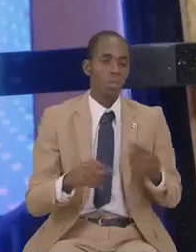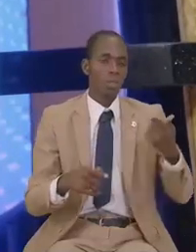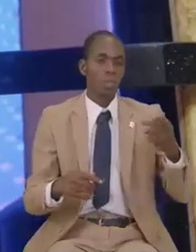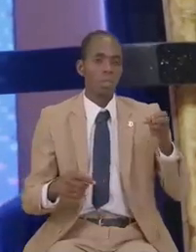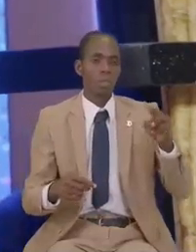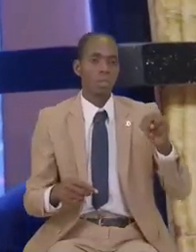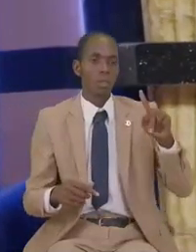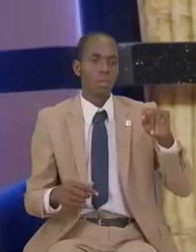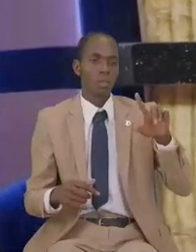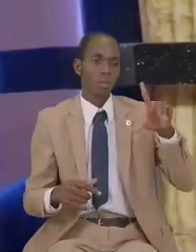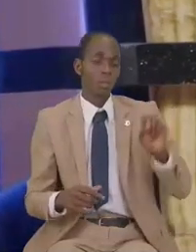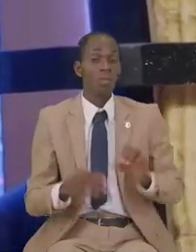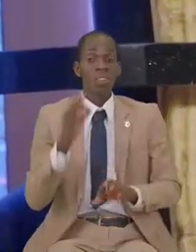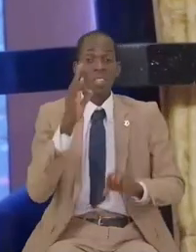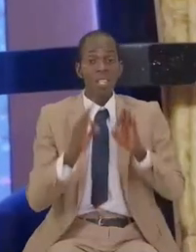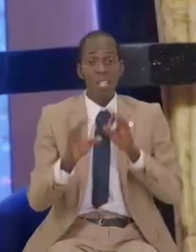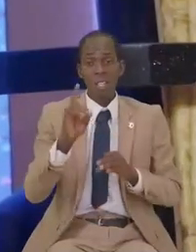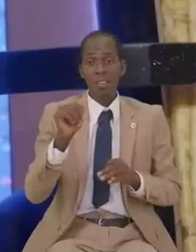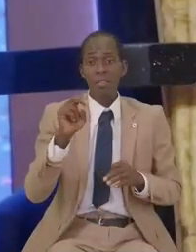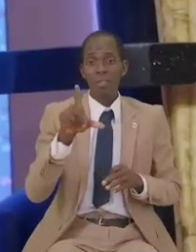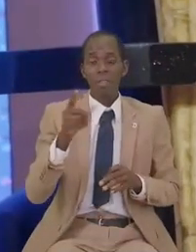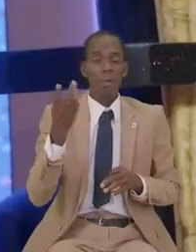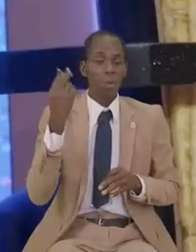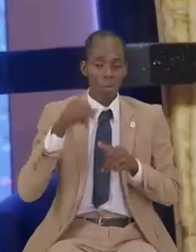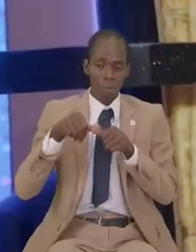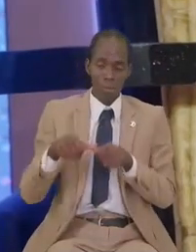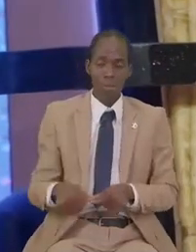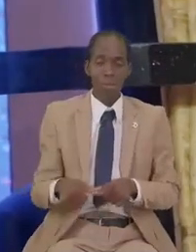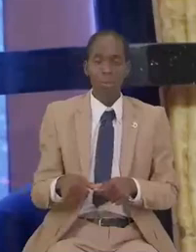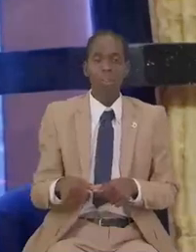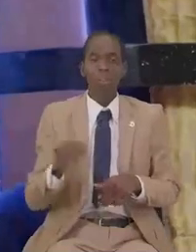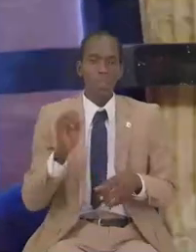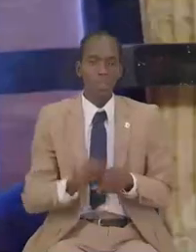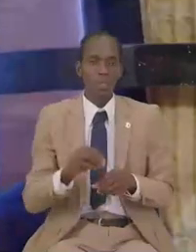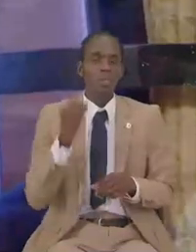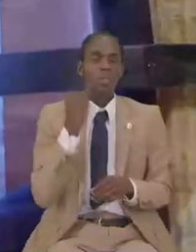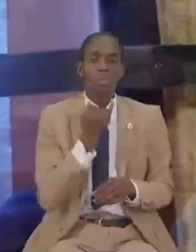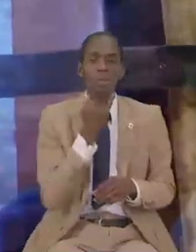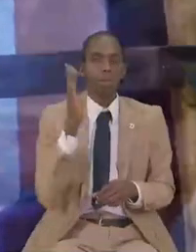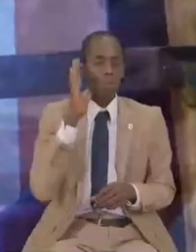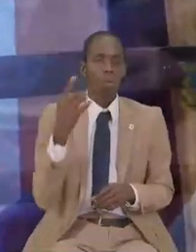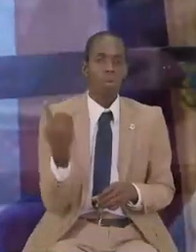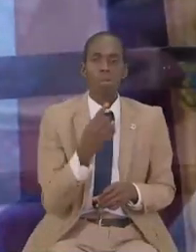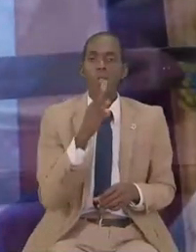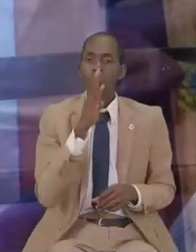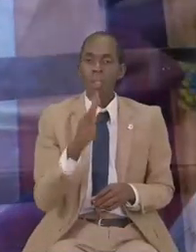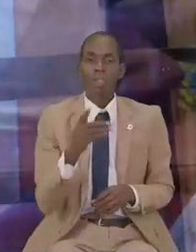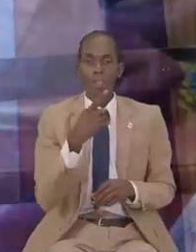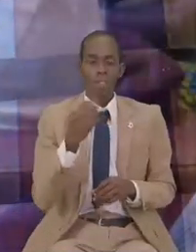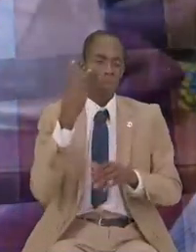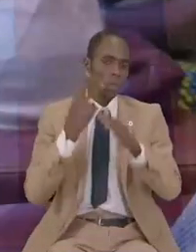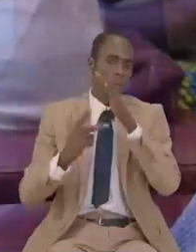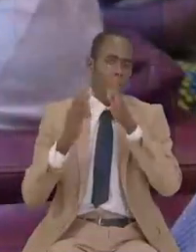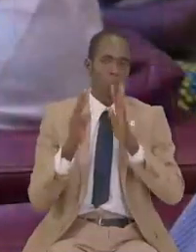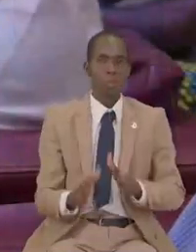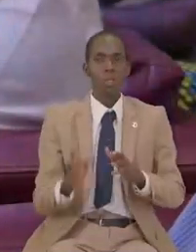un prophète seulement à Juda, à Jérusalem, mais non à Babylone. Il devait être un prophète de Dieu qui